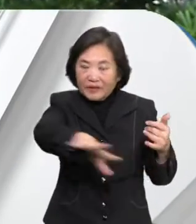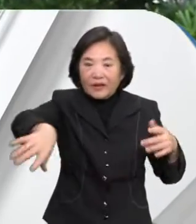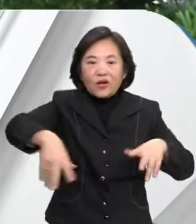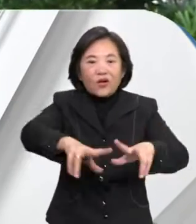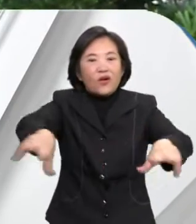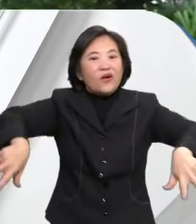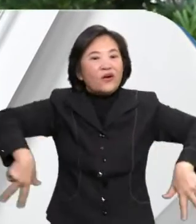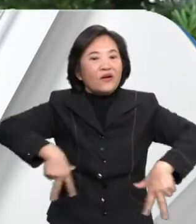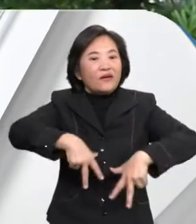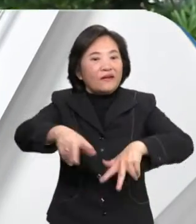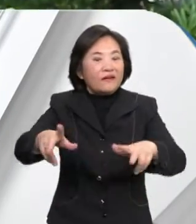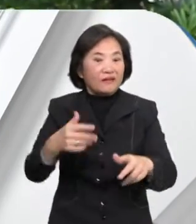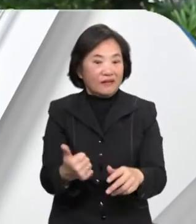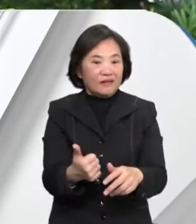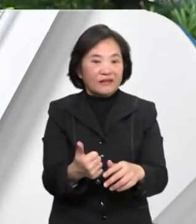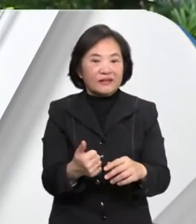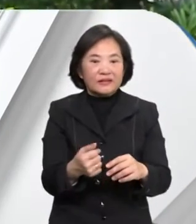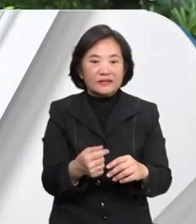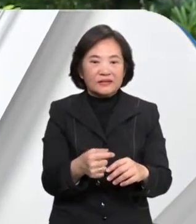所以一定会